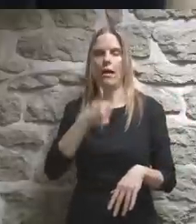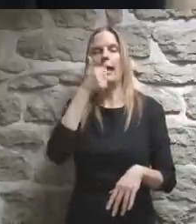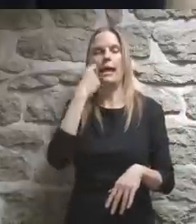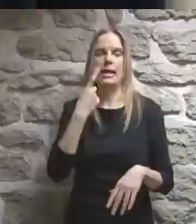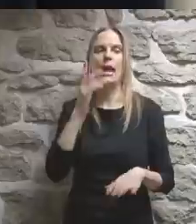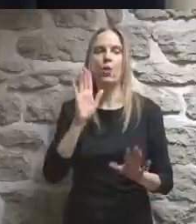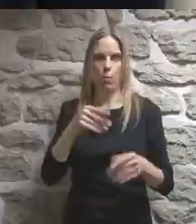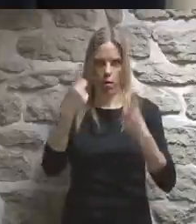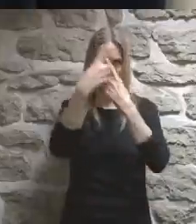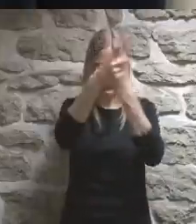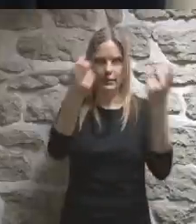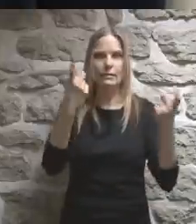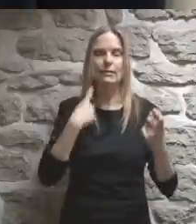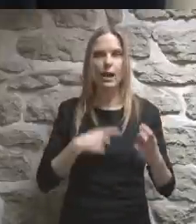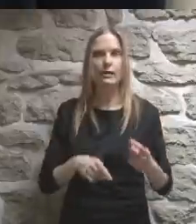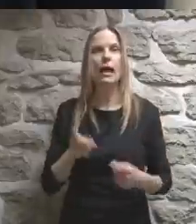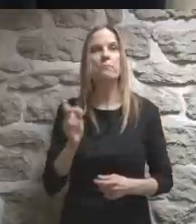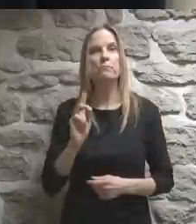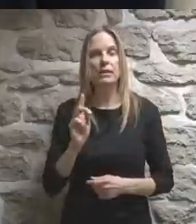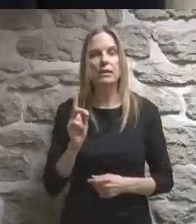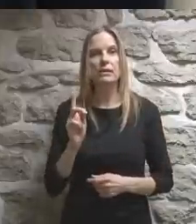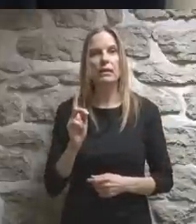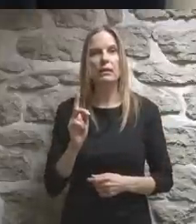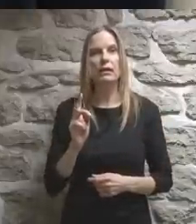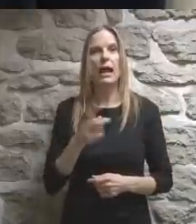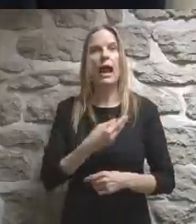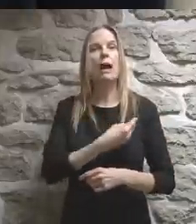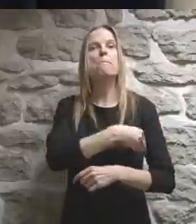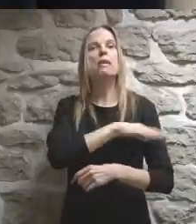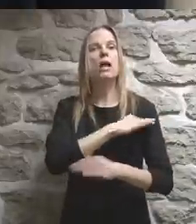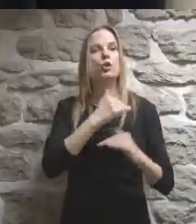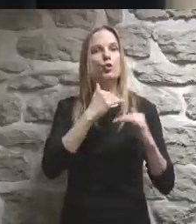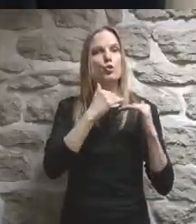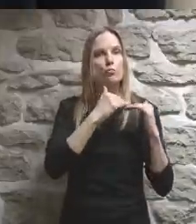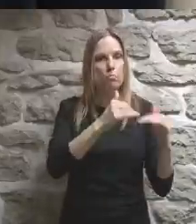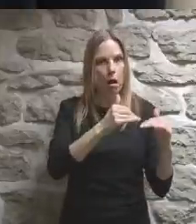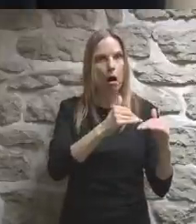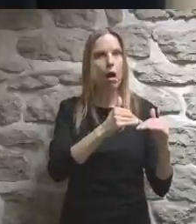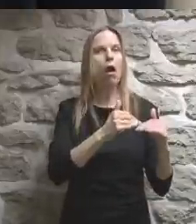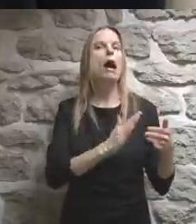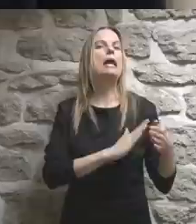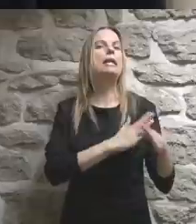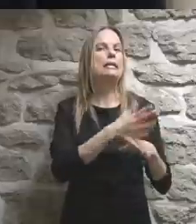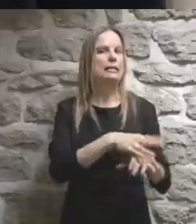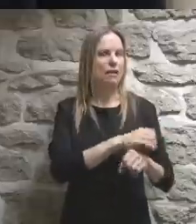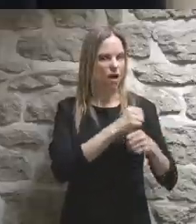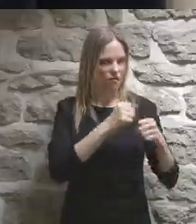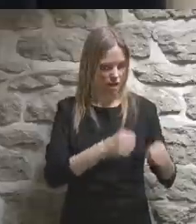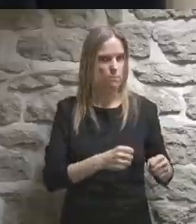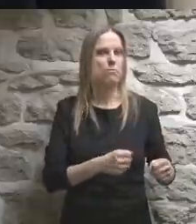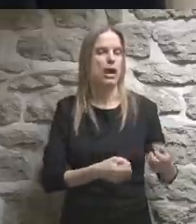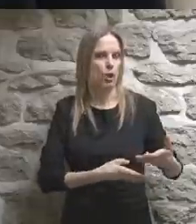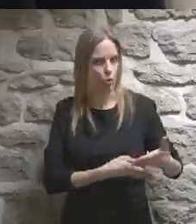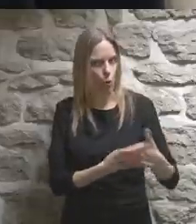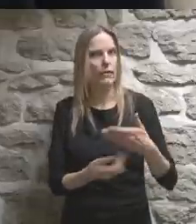Ülemkogul andis juba teada, jah. Et see põhimõtteliselt on Prantsusmaa toetab lisavõimetega, siis Taani